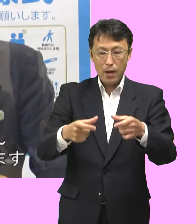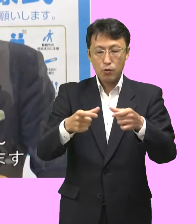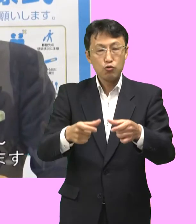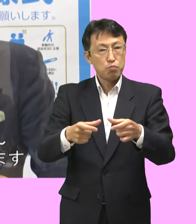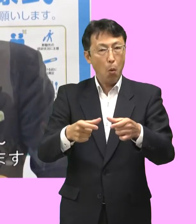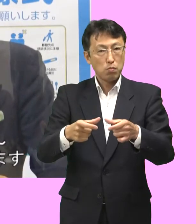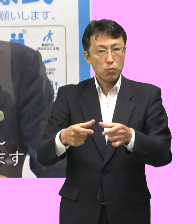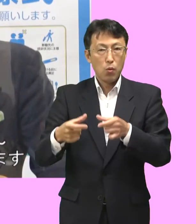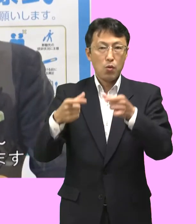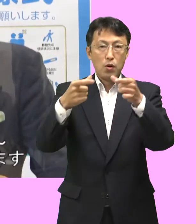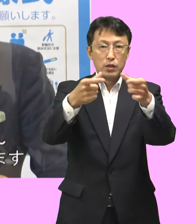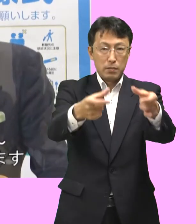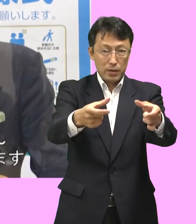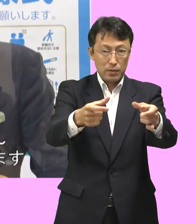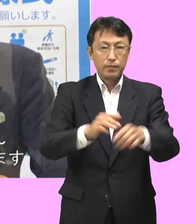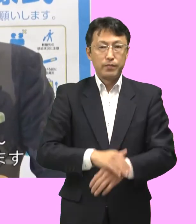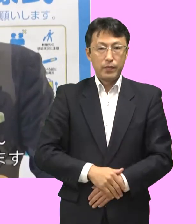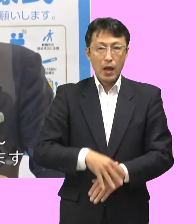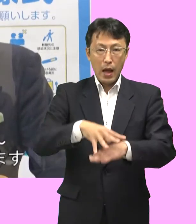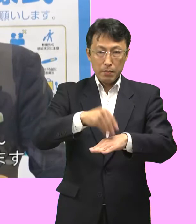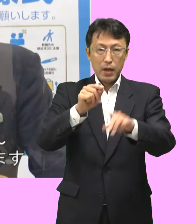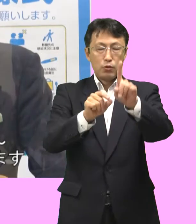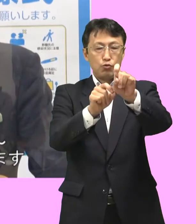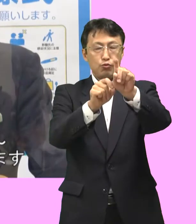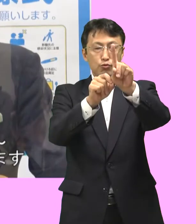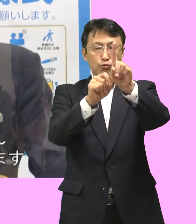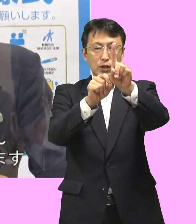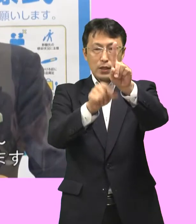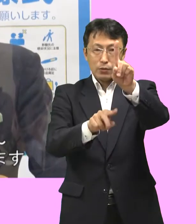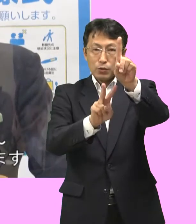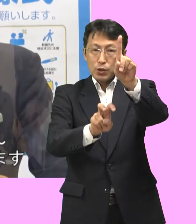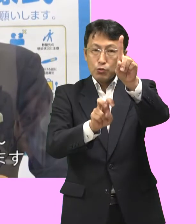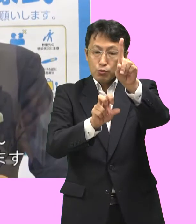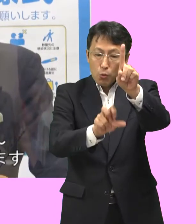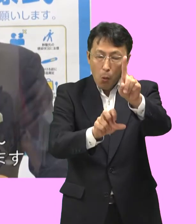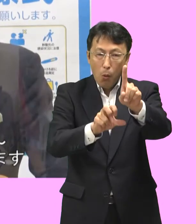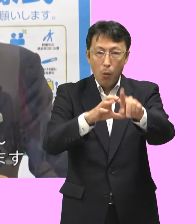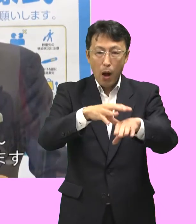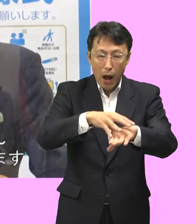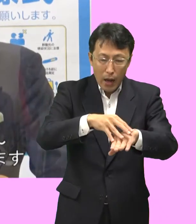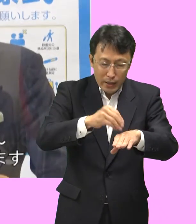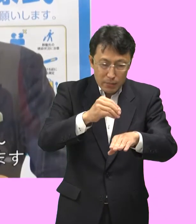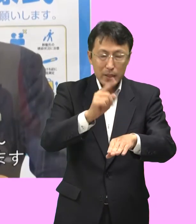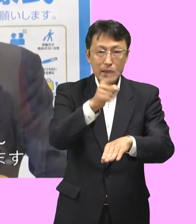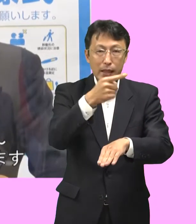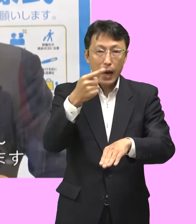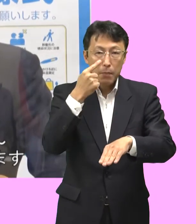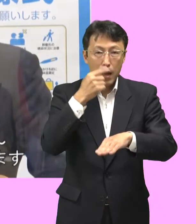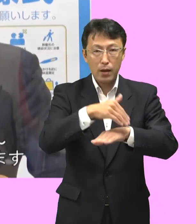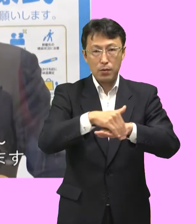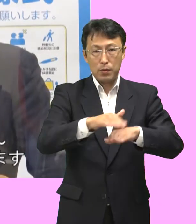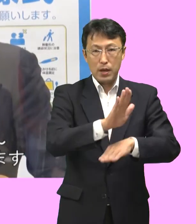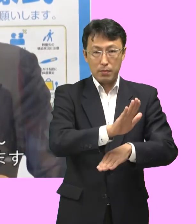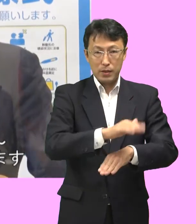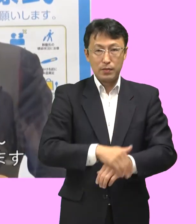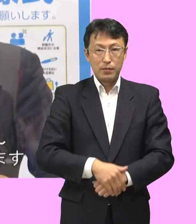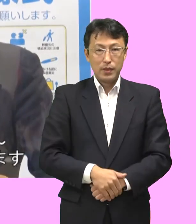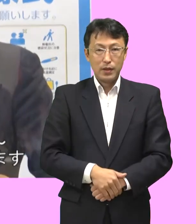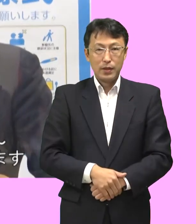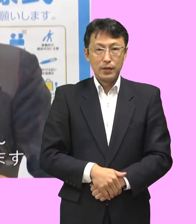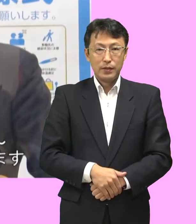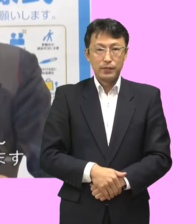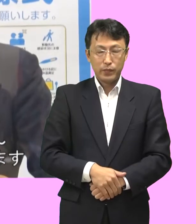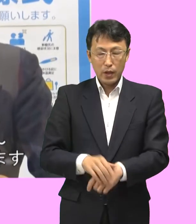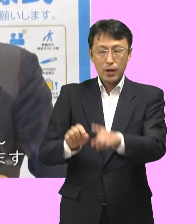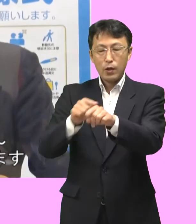月25日を予定して、そして、20に関しては12月15日に全体